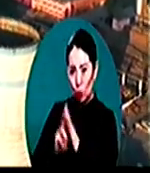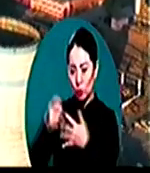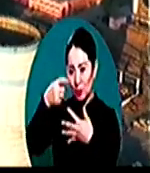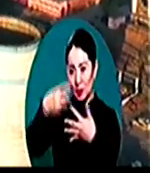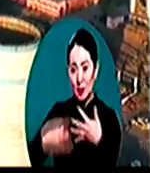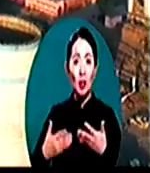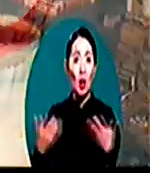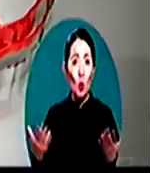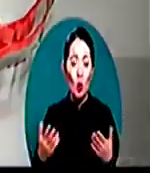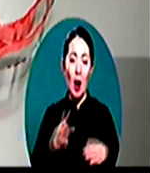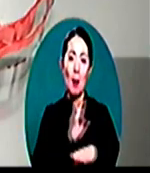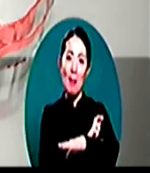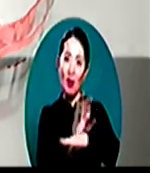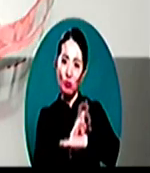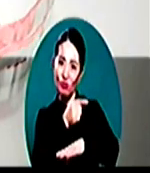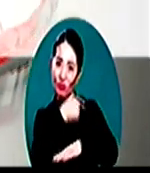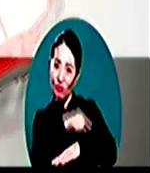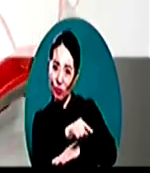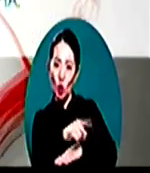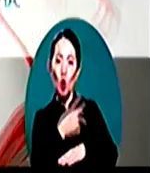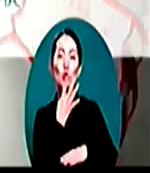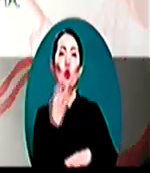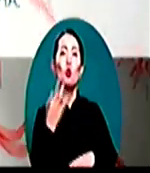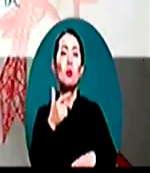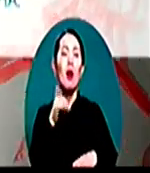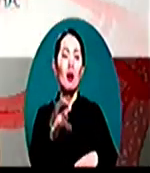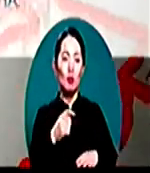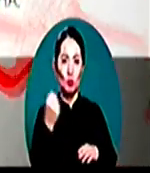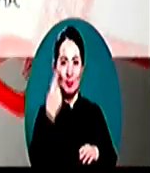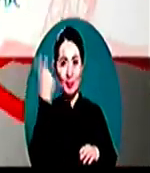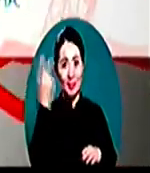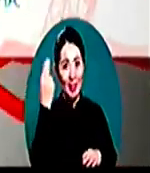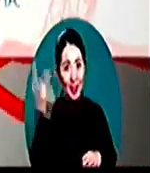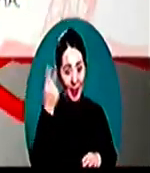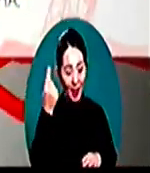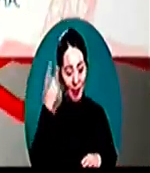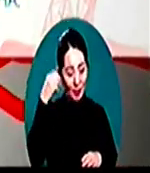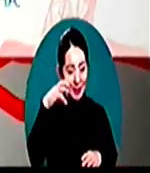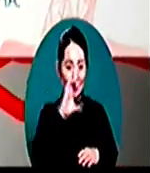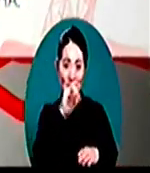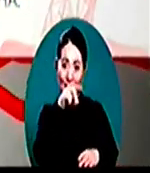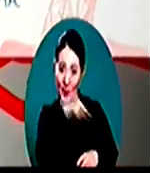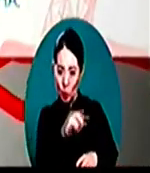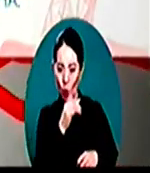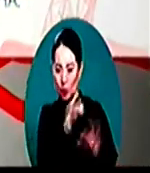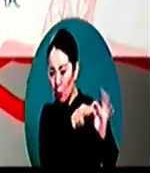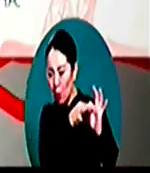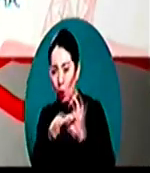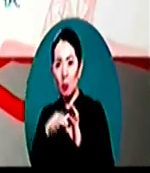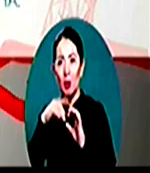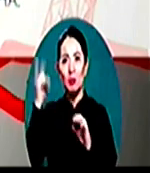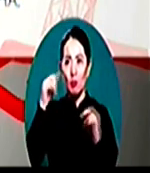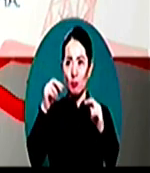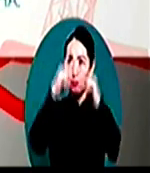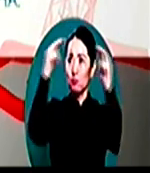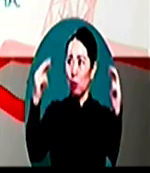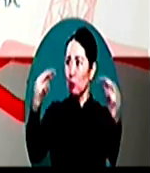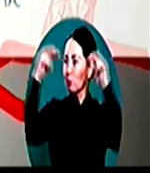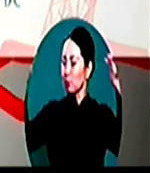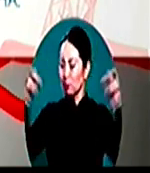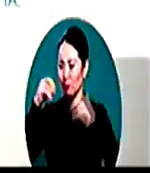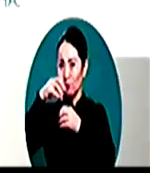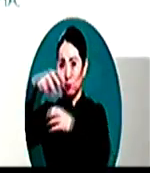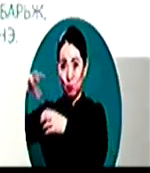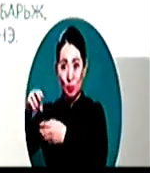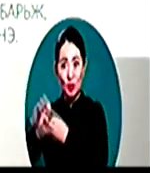үүсвэрүүдийн жагсаалтыг хүргэе. Баг нуурын 400 мегаваттын хүчин чадалтай цахилгаан станц болон Улаанбаатар хоттой холбох цахилгаан дамжуулах агаарын шугам барьж